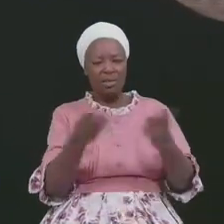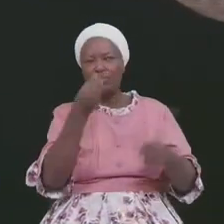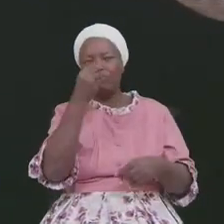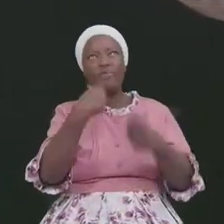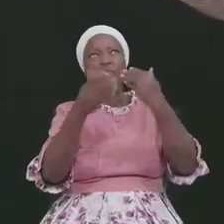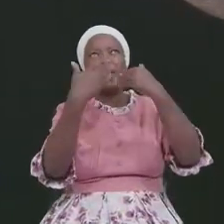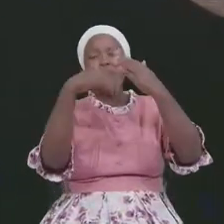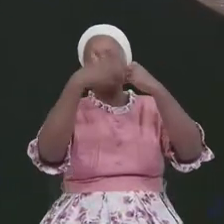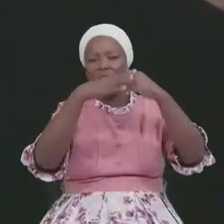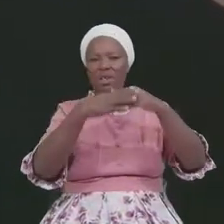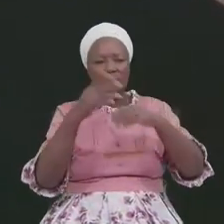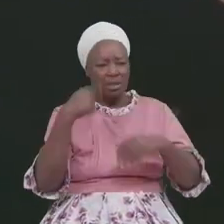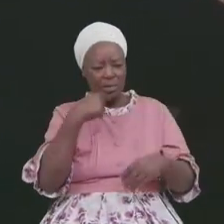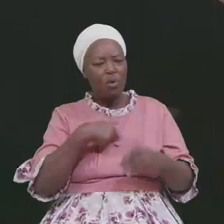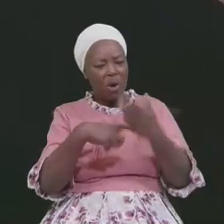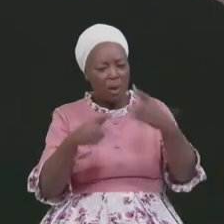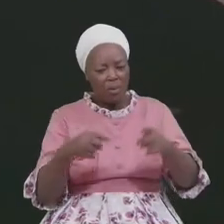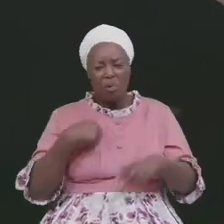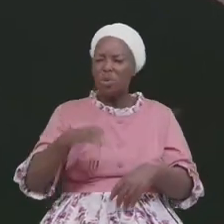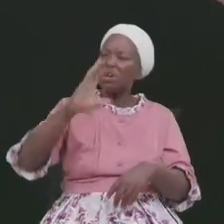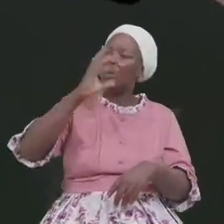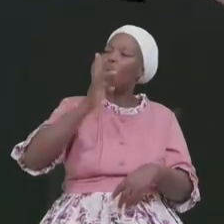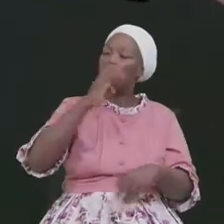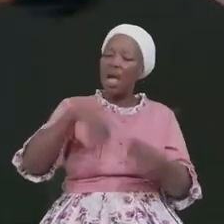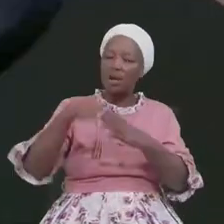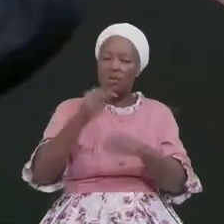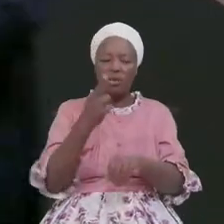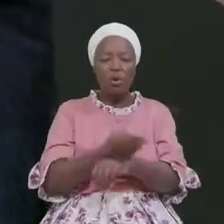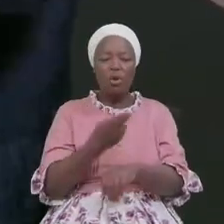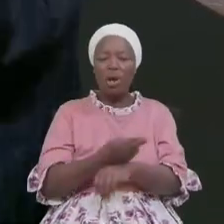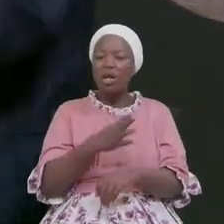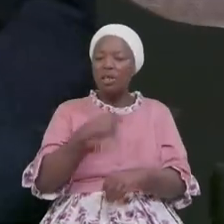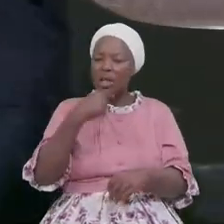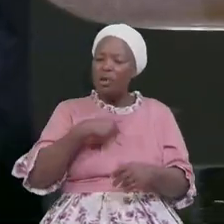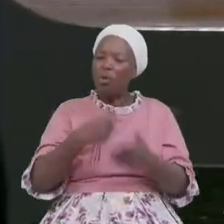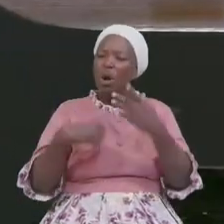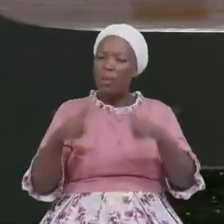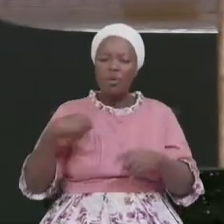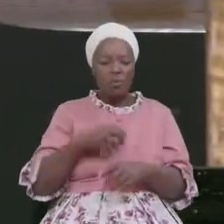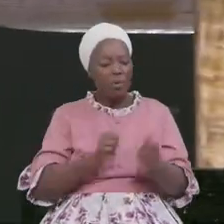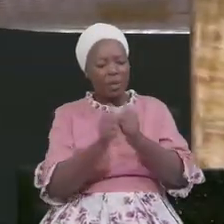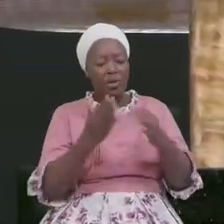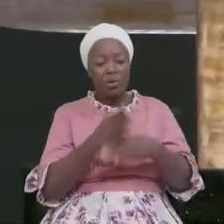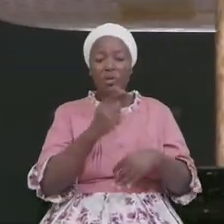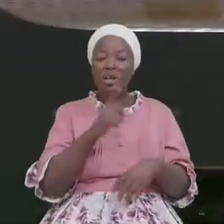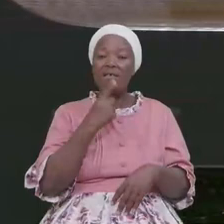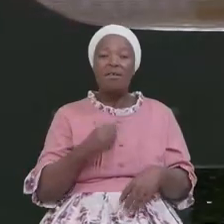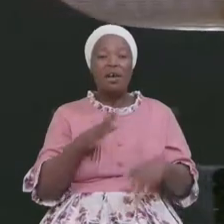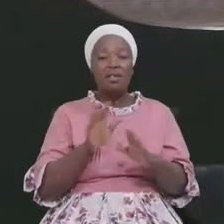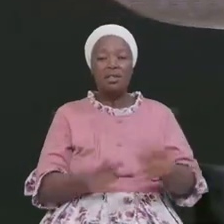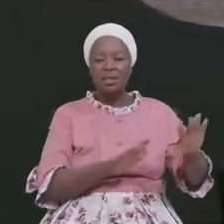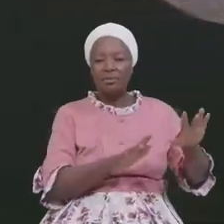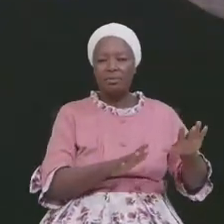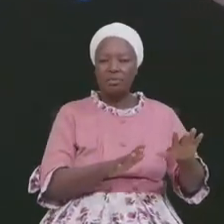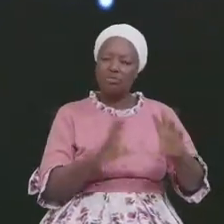l'eau qui était sortie du rocher. Ah, parle-moi un peu, qu'est-ce qui s'est passé? Nous avons traversé la mer Rouge. Ah, ah,